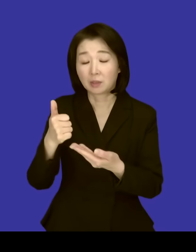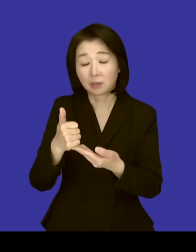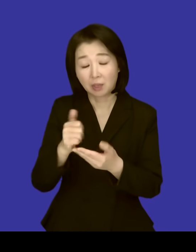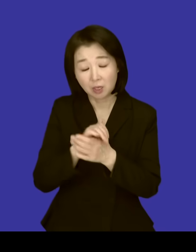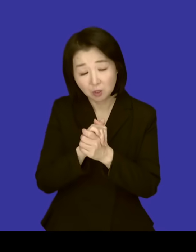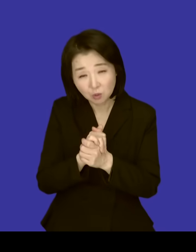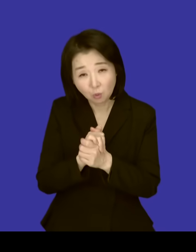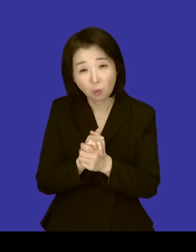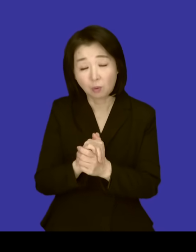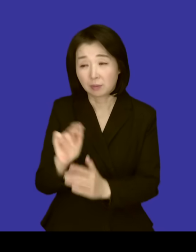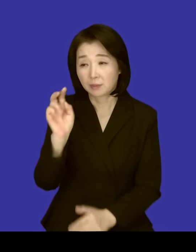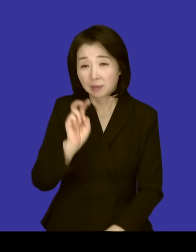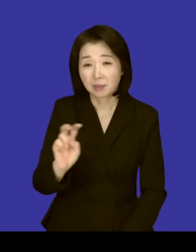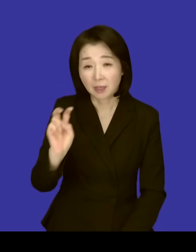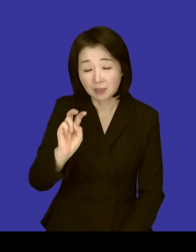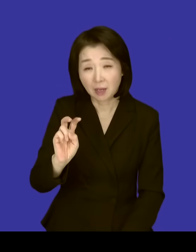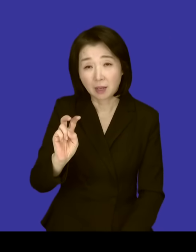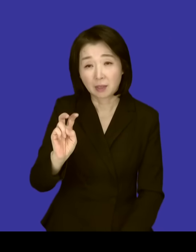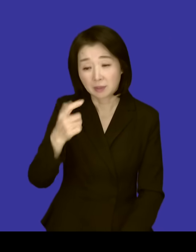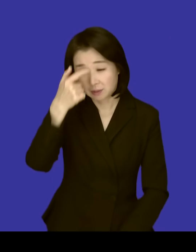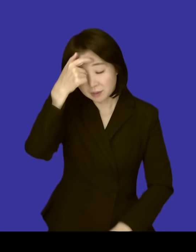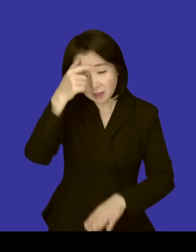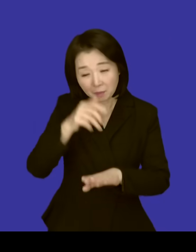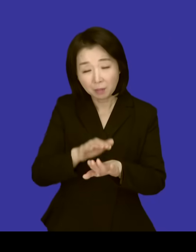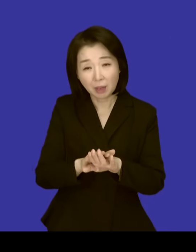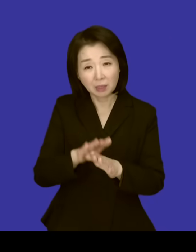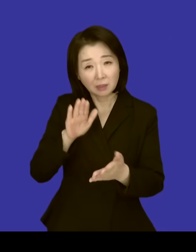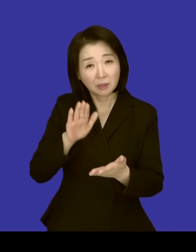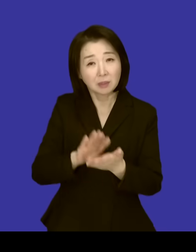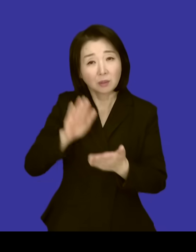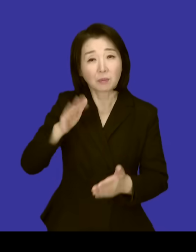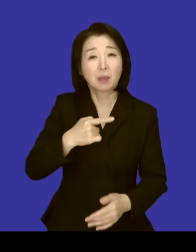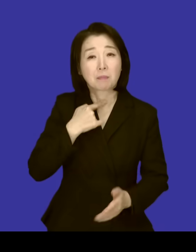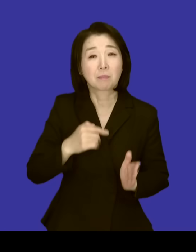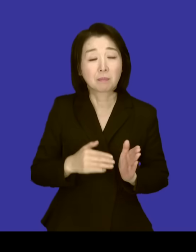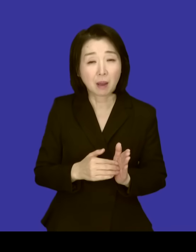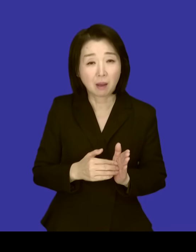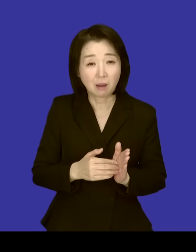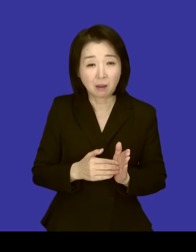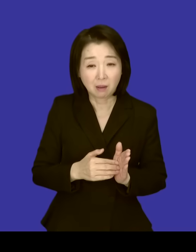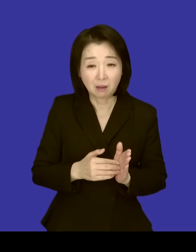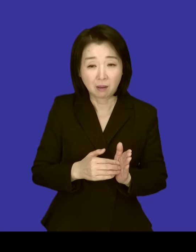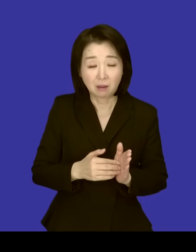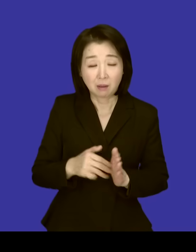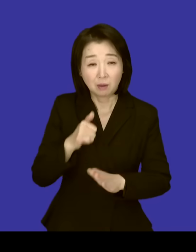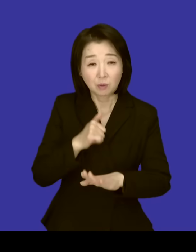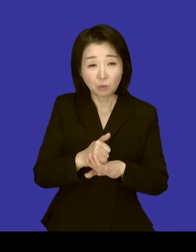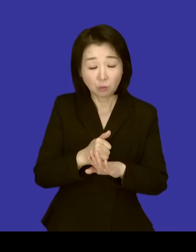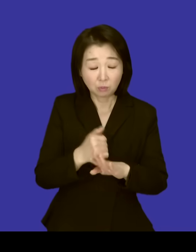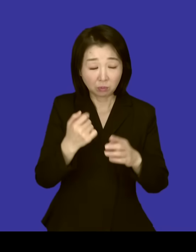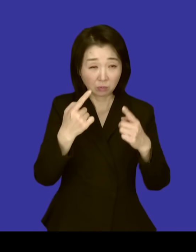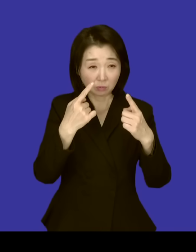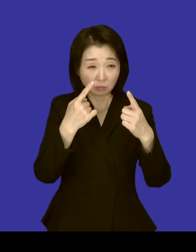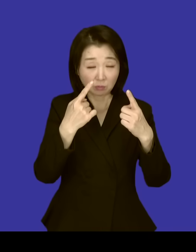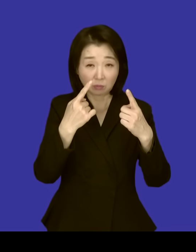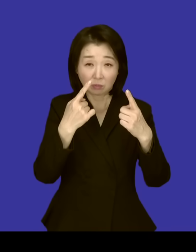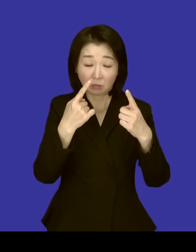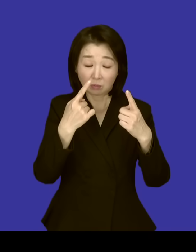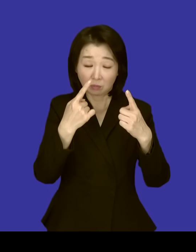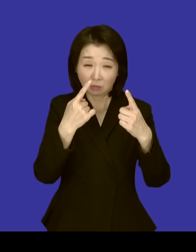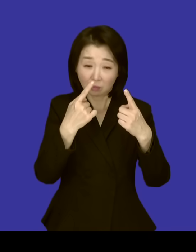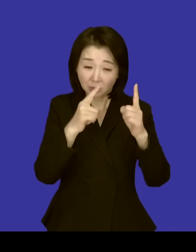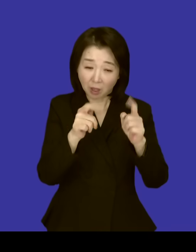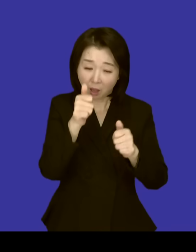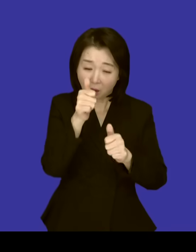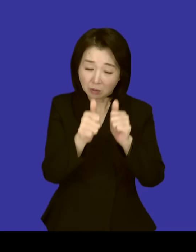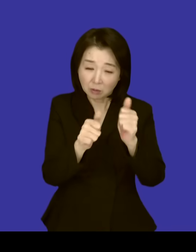하나님께 그렇게 기도하고 찬양하고 예배드리고 그렇게 뜨겁게 했었는데 막상 수능 성적표를 받아들이고 이렇게 맥을 못